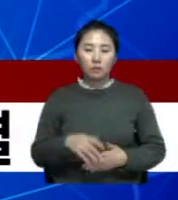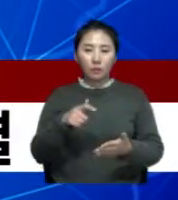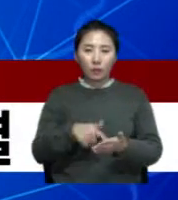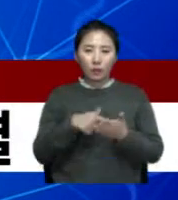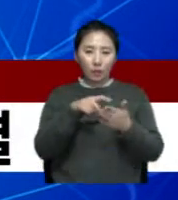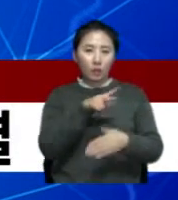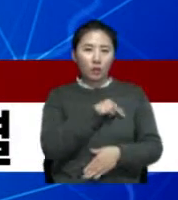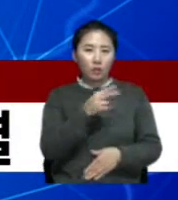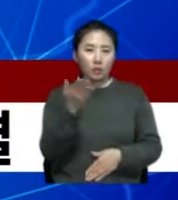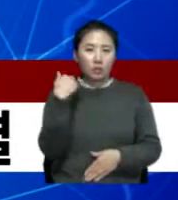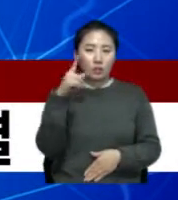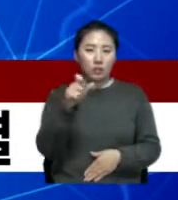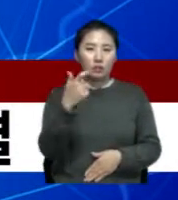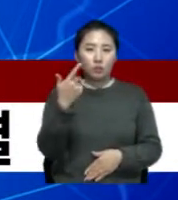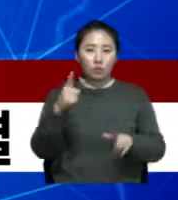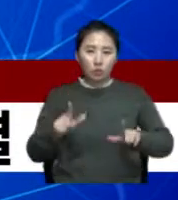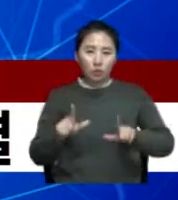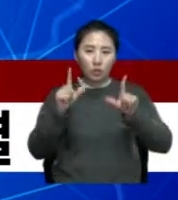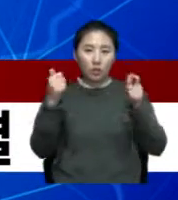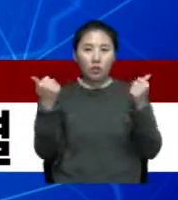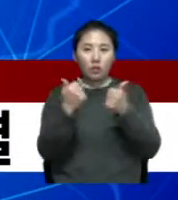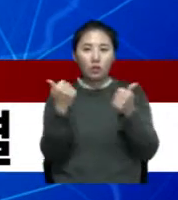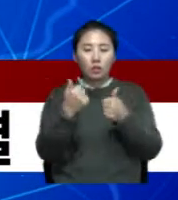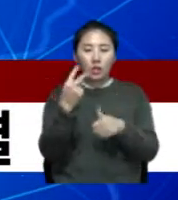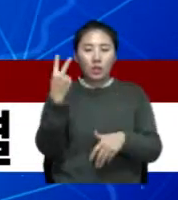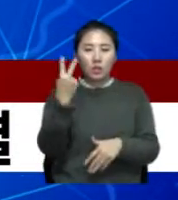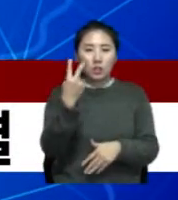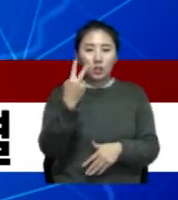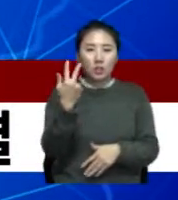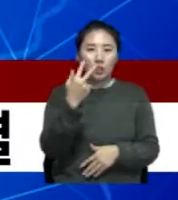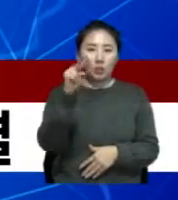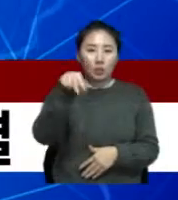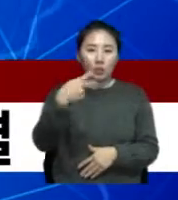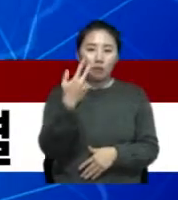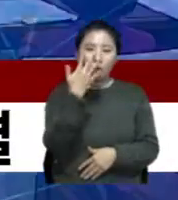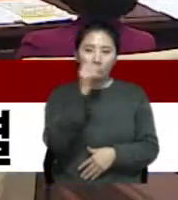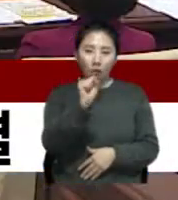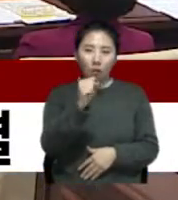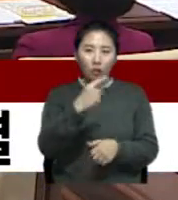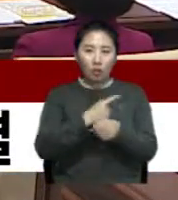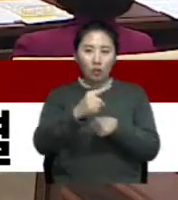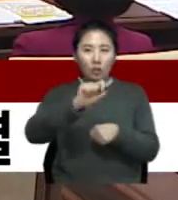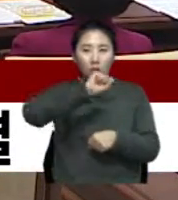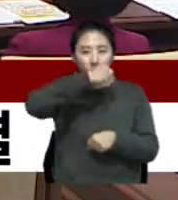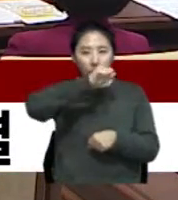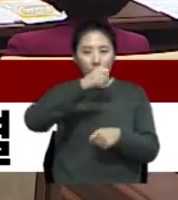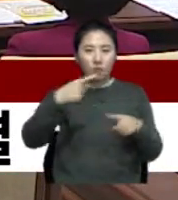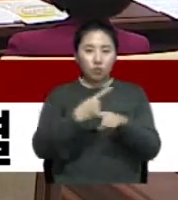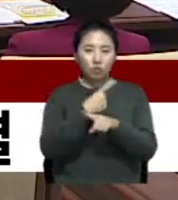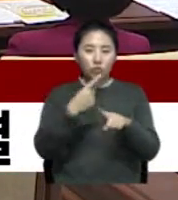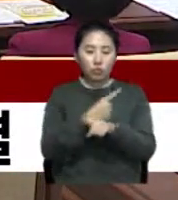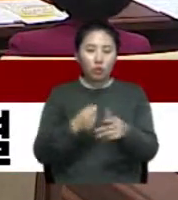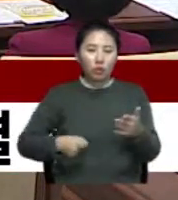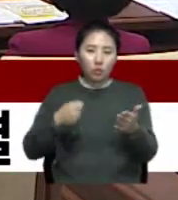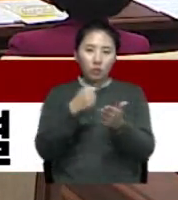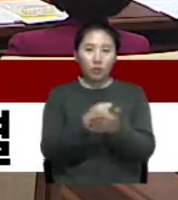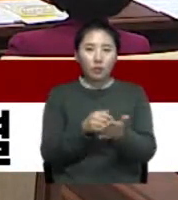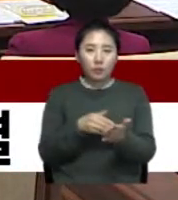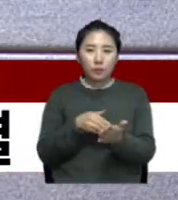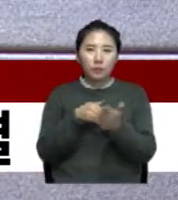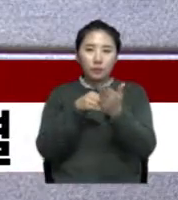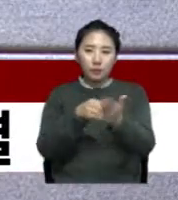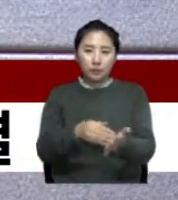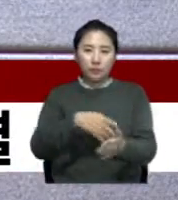강남구 의회는 지난 16일 본회의 해서 7천 200억원 규모의 강남구청 내년 예산안을 수정가결 했습니다